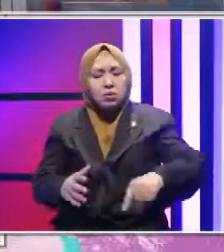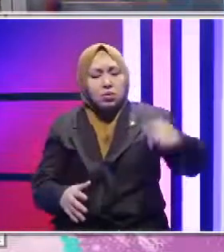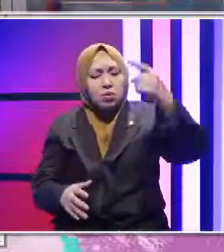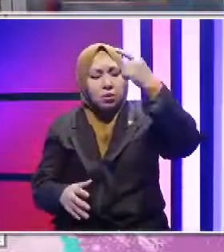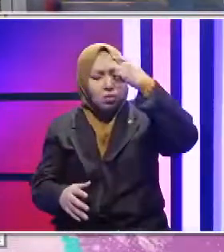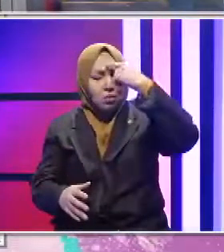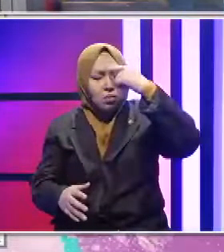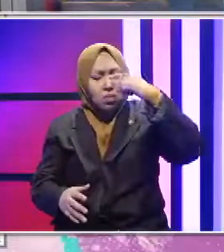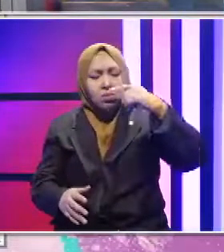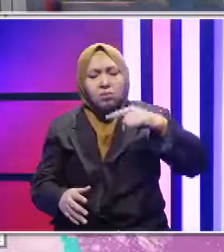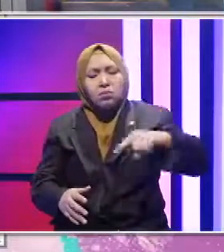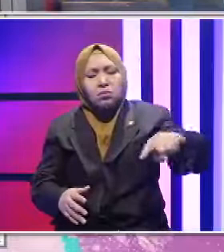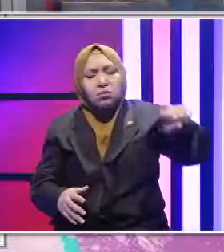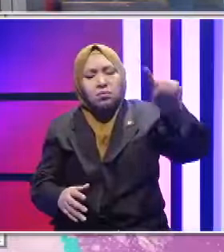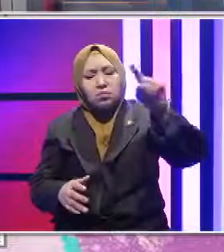إن